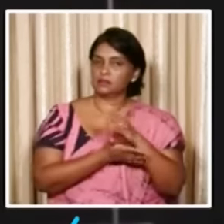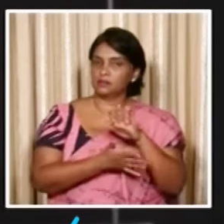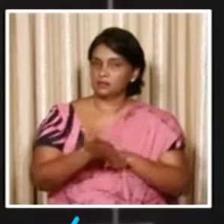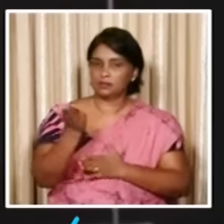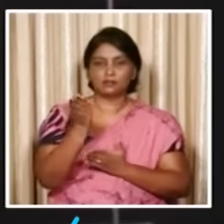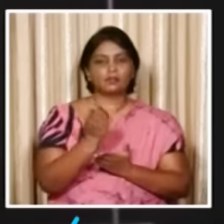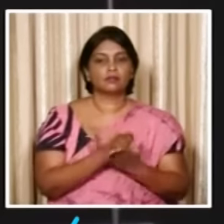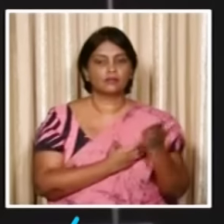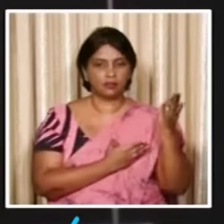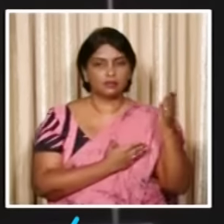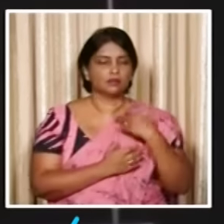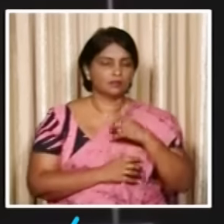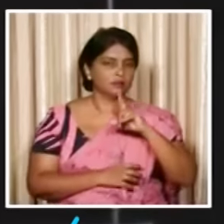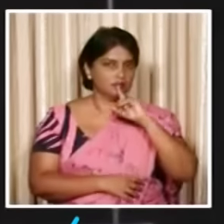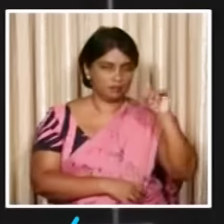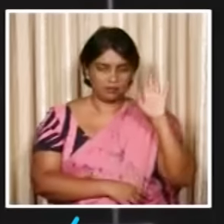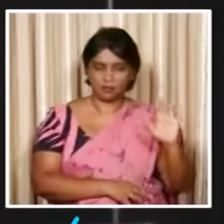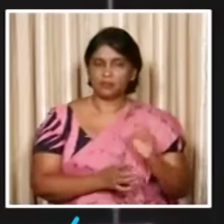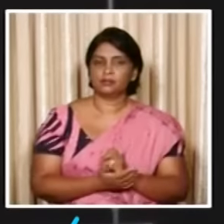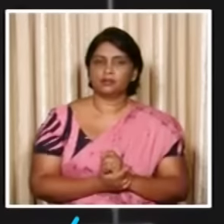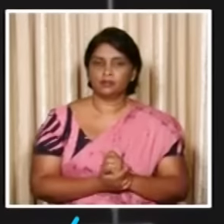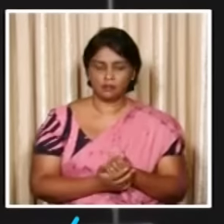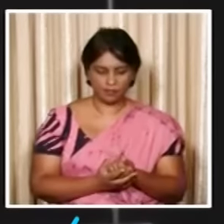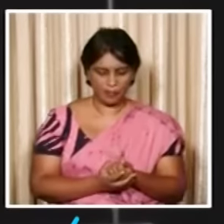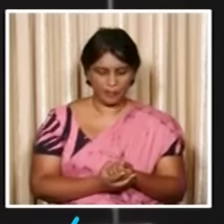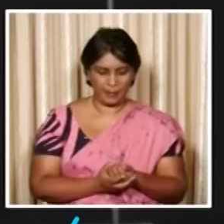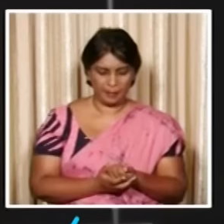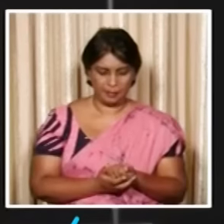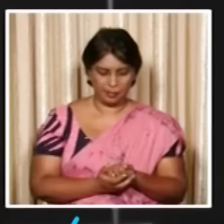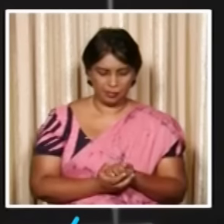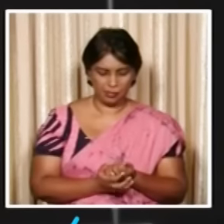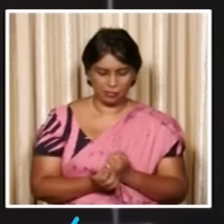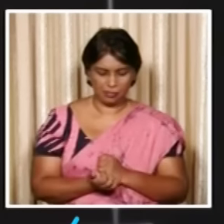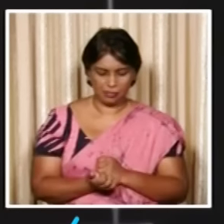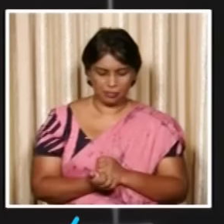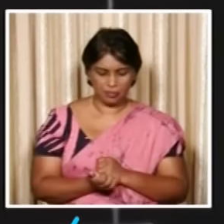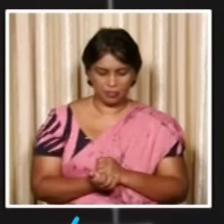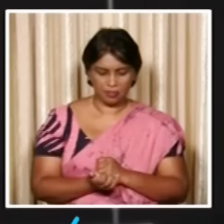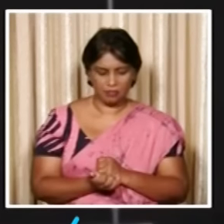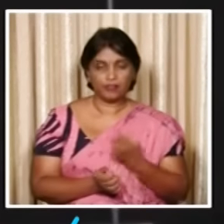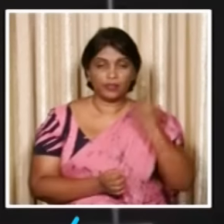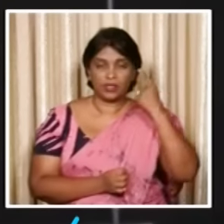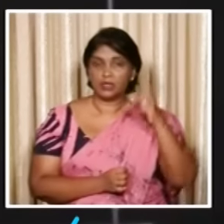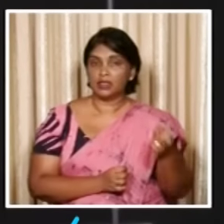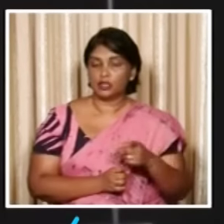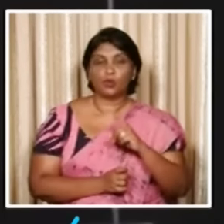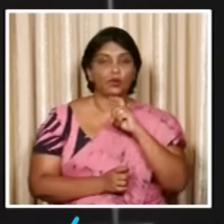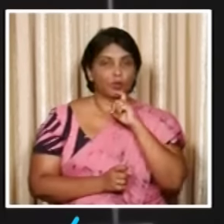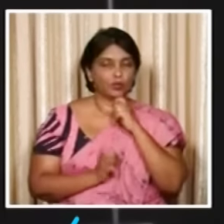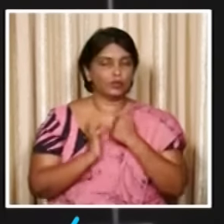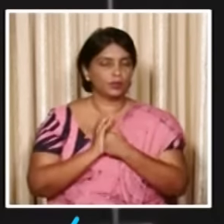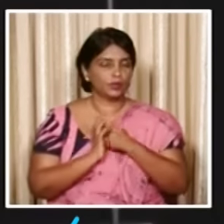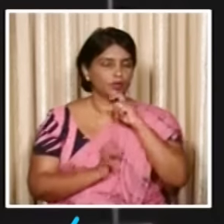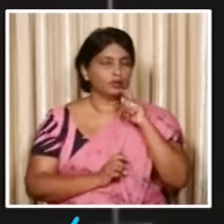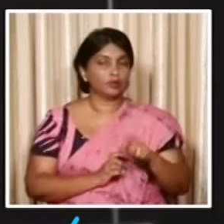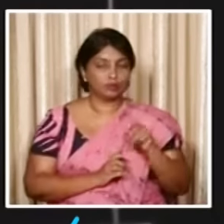முடிந்து நேற்று வவுனியா நீதிமன்றத்தினுடைய நீதியரசரால் இவர்கள் எட்டு பேரும் விடுதலை செய்யப்பட்ட பின்பாடு நேற்றைய தினம்